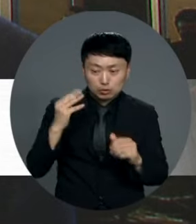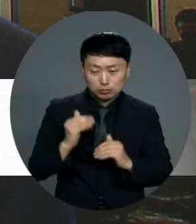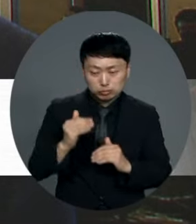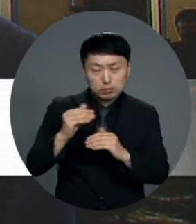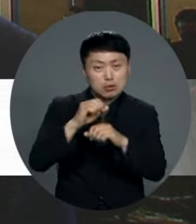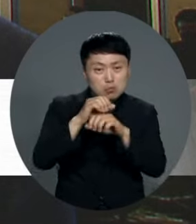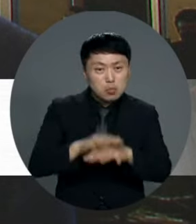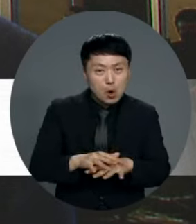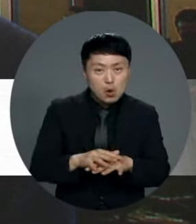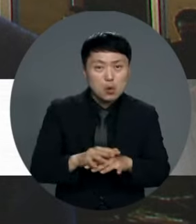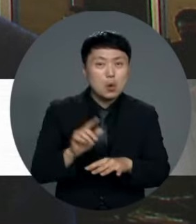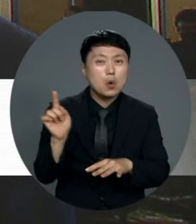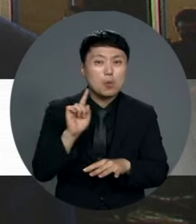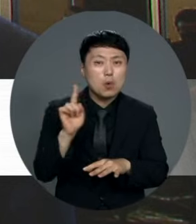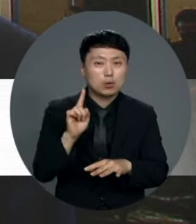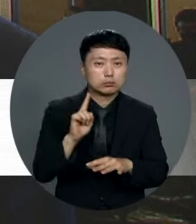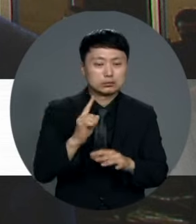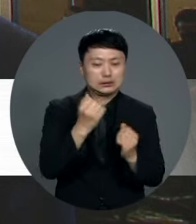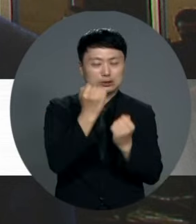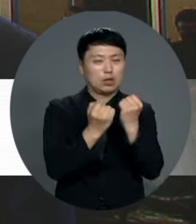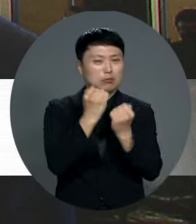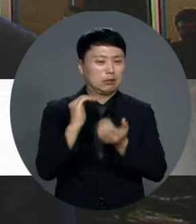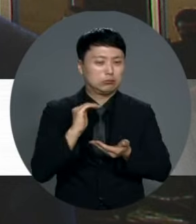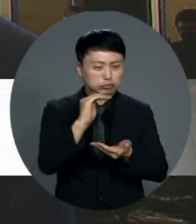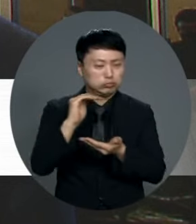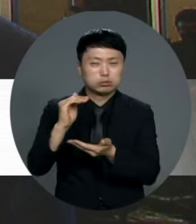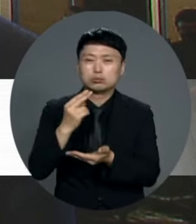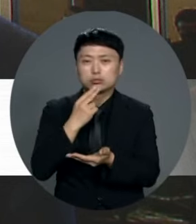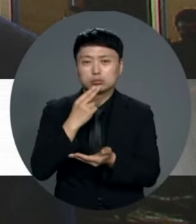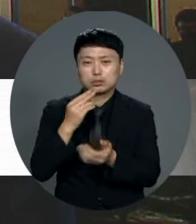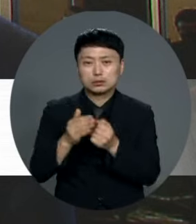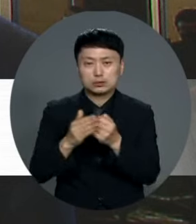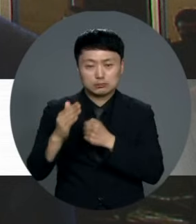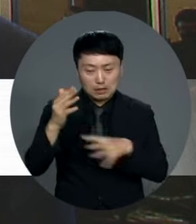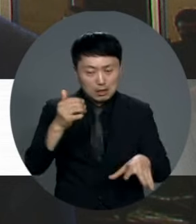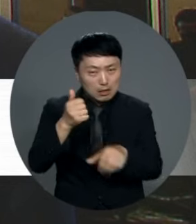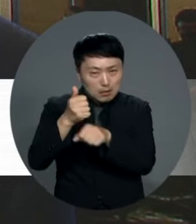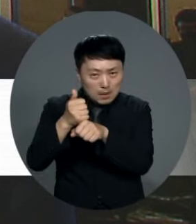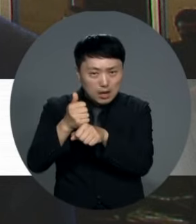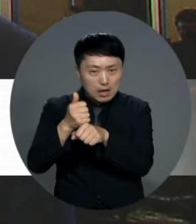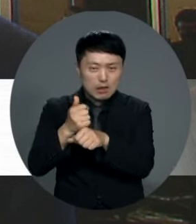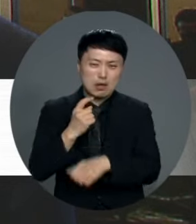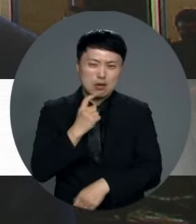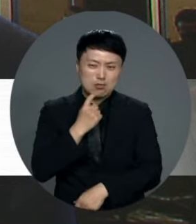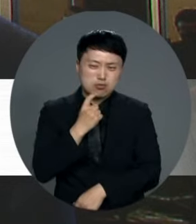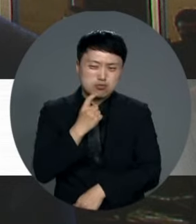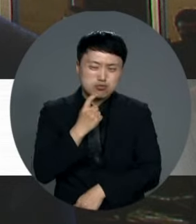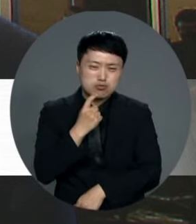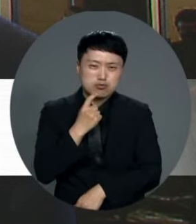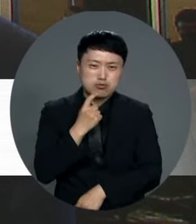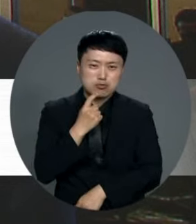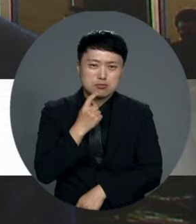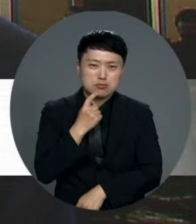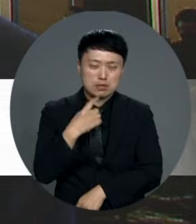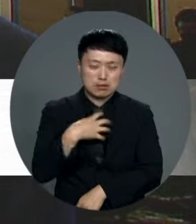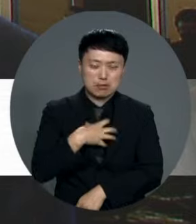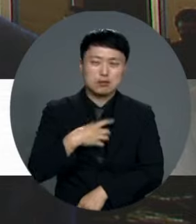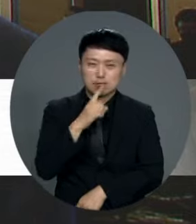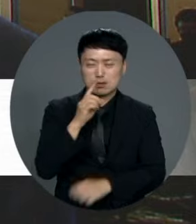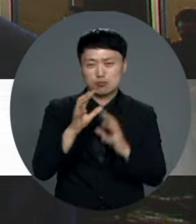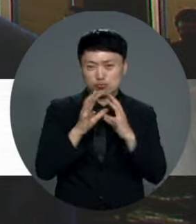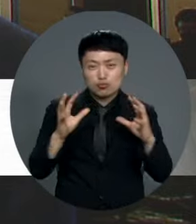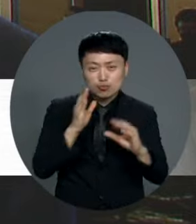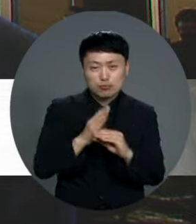것도 주민의견 수렴이 되지 않았기 때문입니다. 관주도의 일방적인 밀어붙이기식 추진에 우려의 목소리가 적지